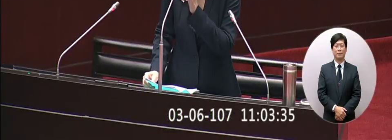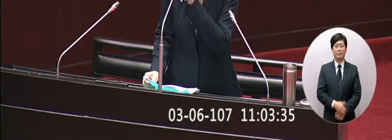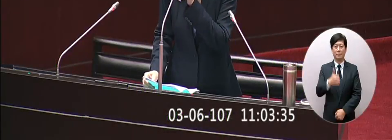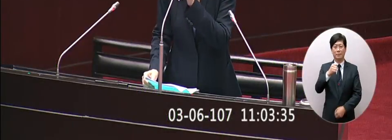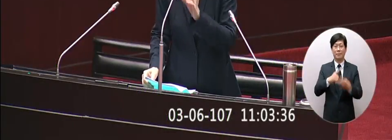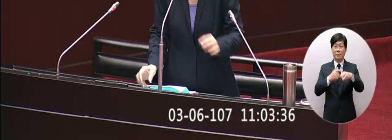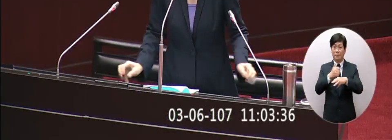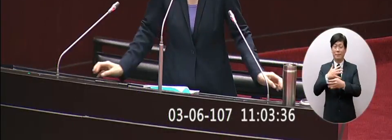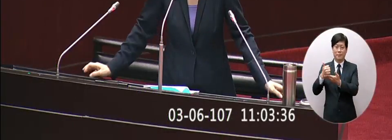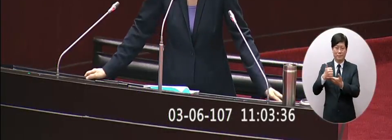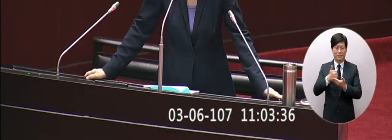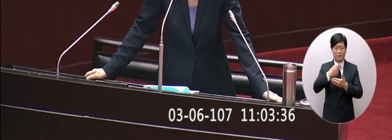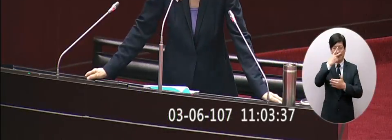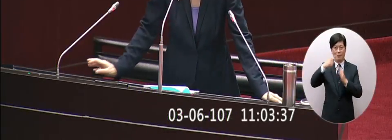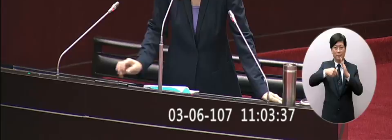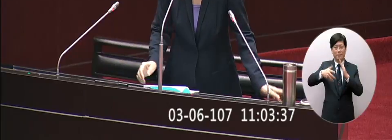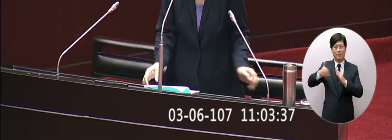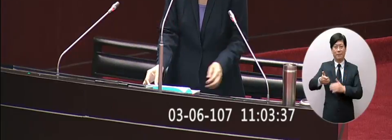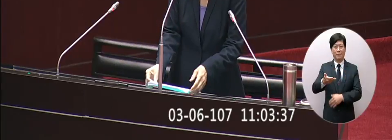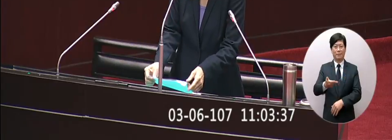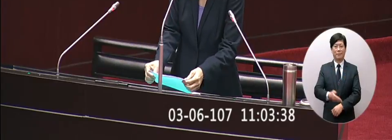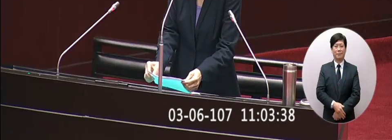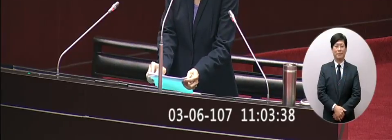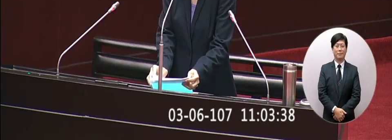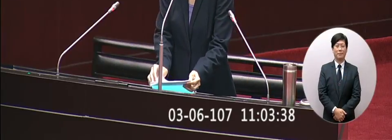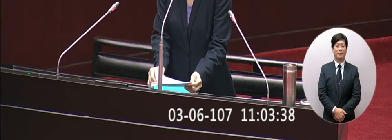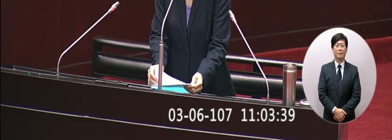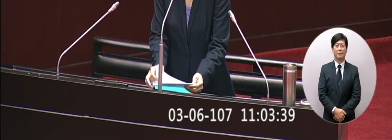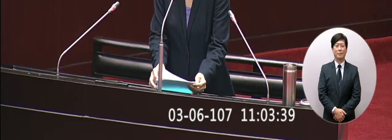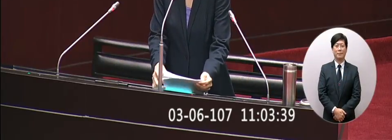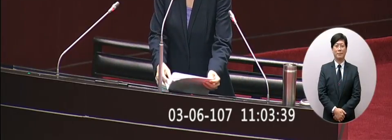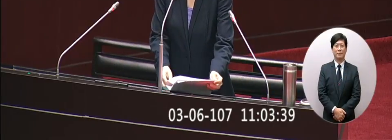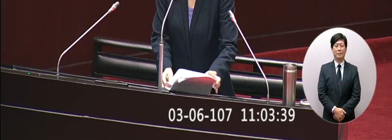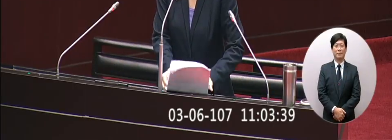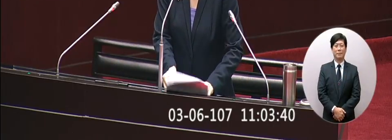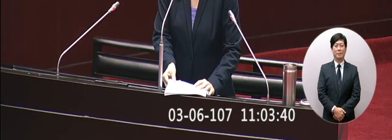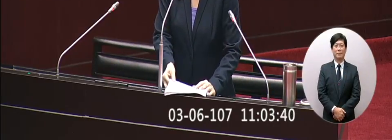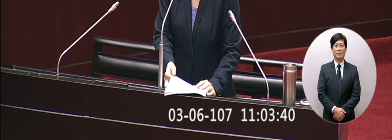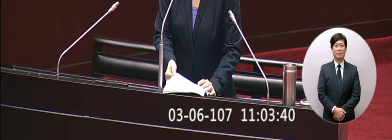谢谢主席，我们是不是请赖院长？ 请赖院长。